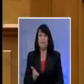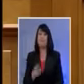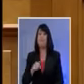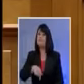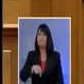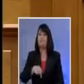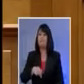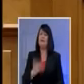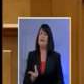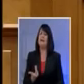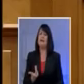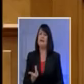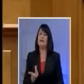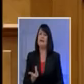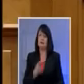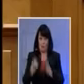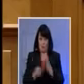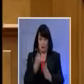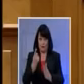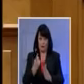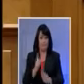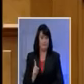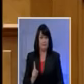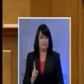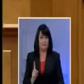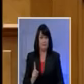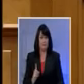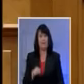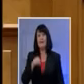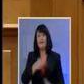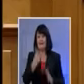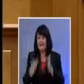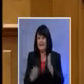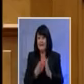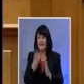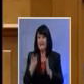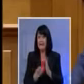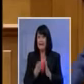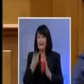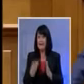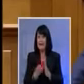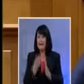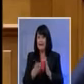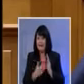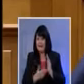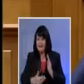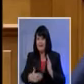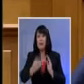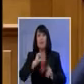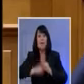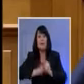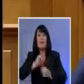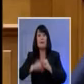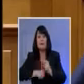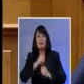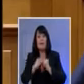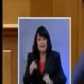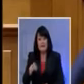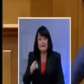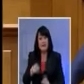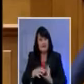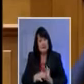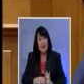σήμερα δεν ζούμε την πρώτη, αλλά την τρίτη πράξη αυτής της διαρκούς απόπειρας.